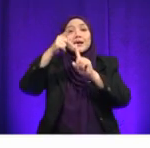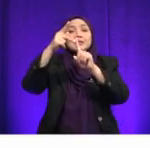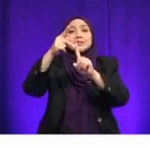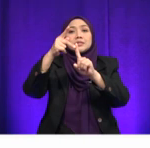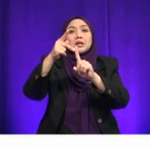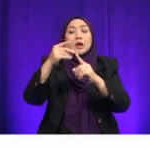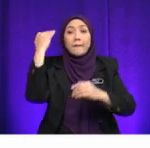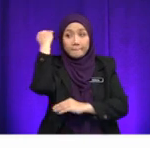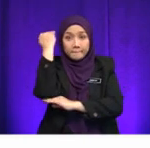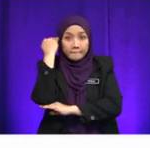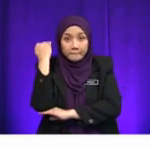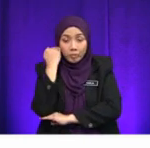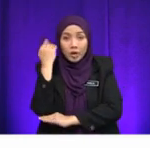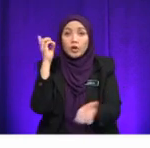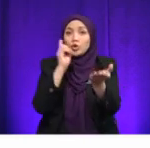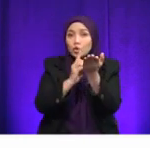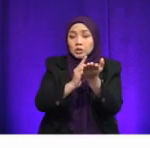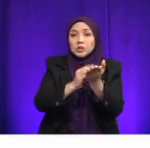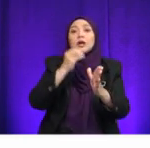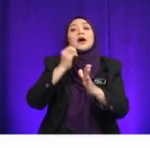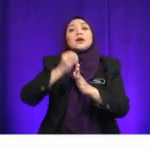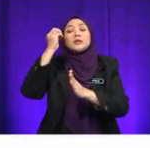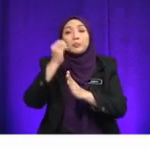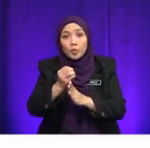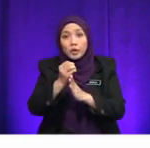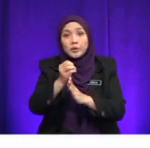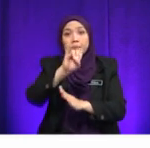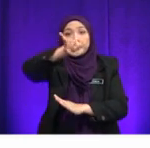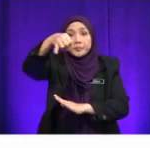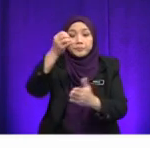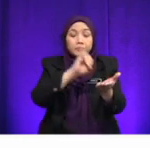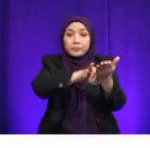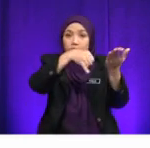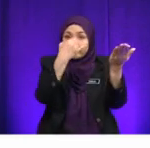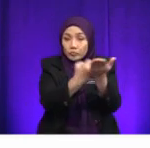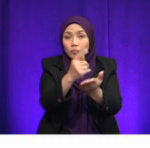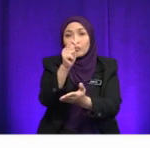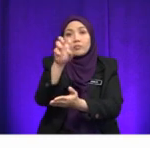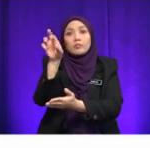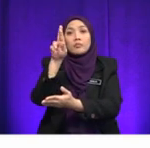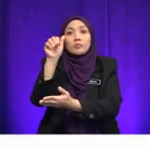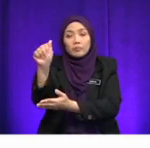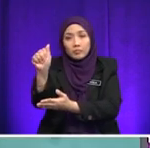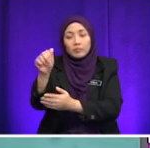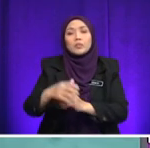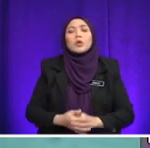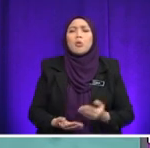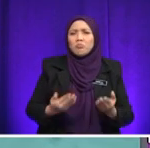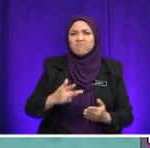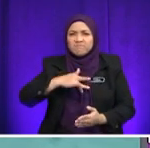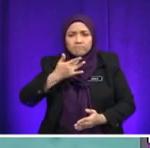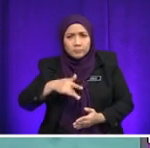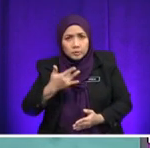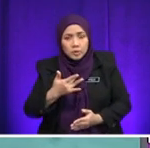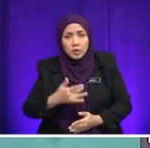dah tentulah dengan ada peluang yang diberikan oleh British itu memberikan gambaran bahwa British akan memberikan